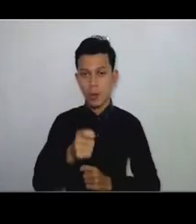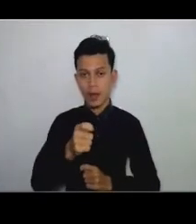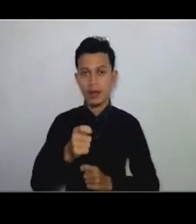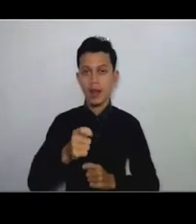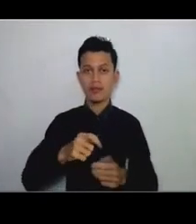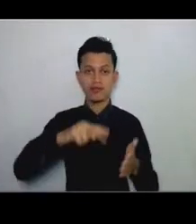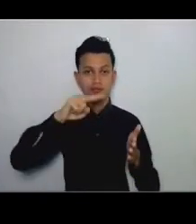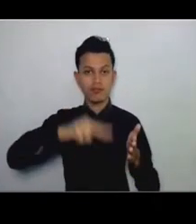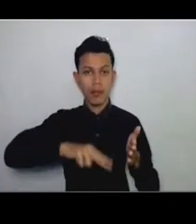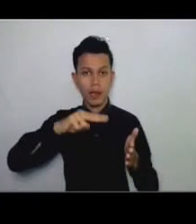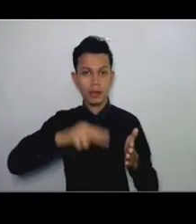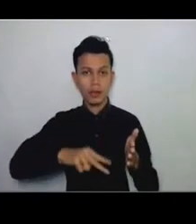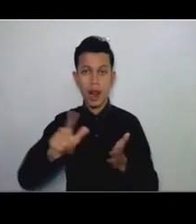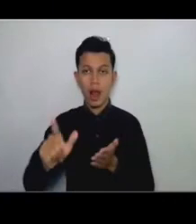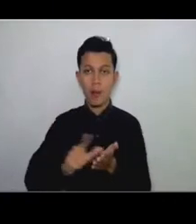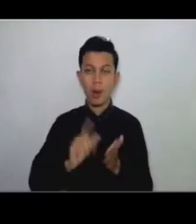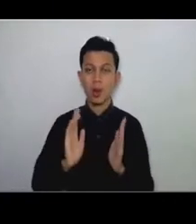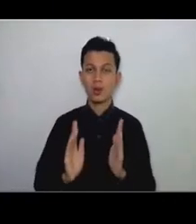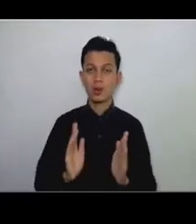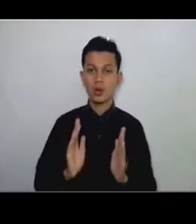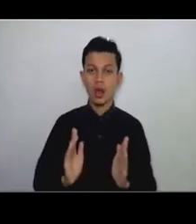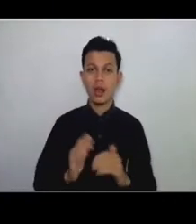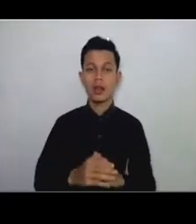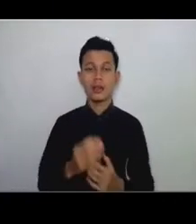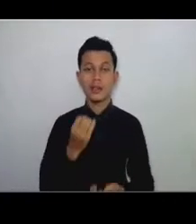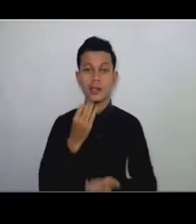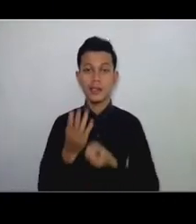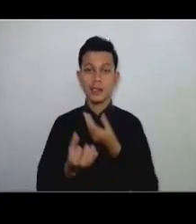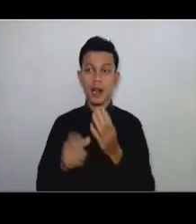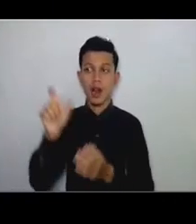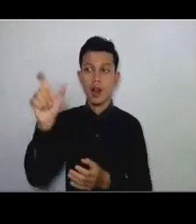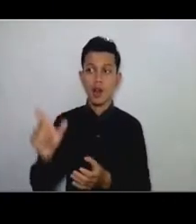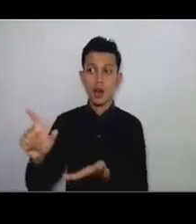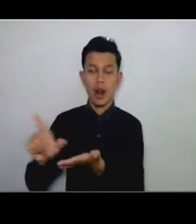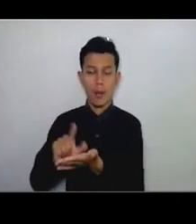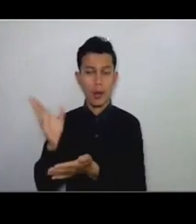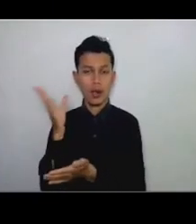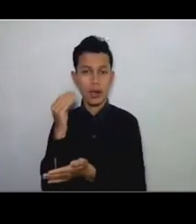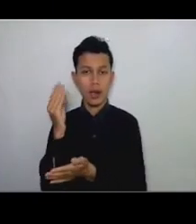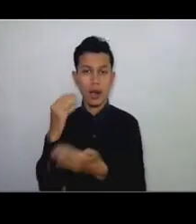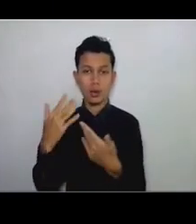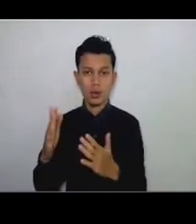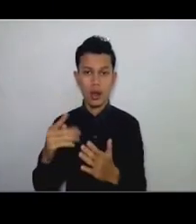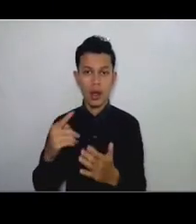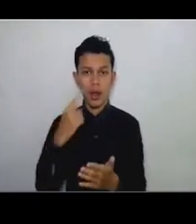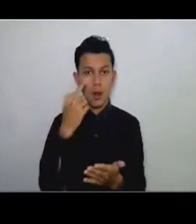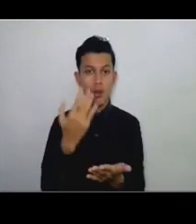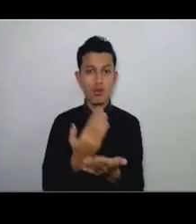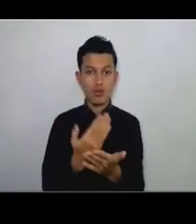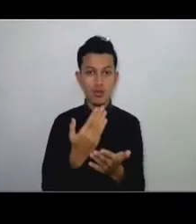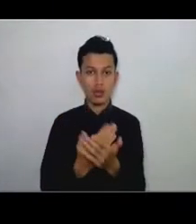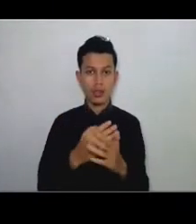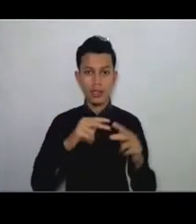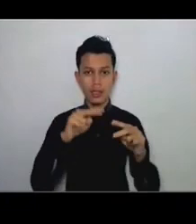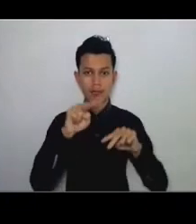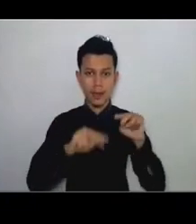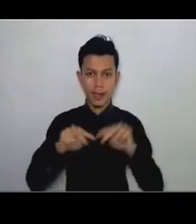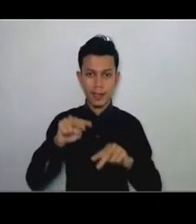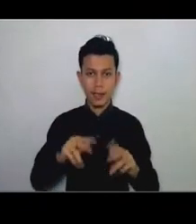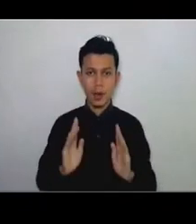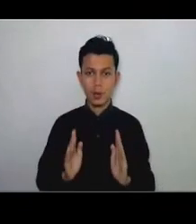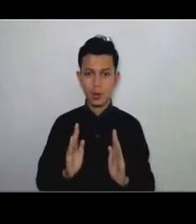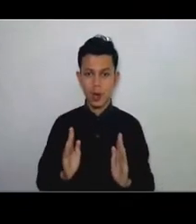laporan pelapor mendengar keterangan pelapor memeriksa bukti-bukti pelapor dan hakim terlapor